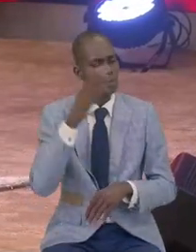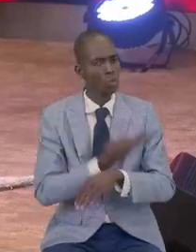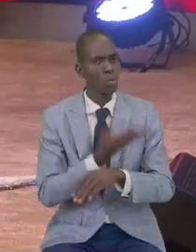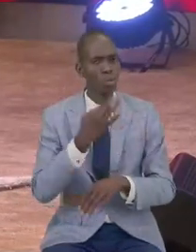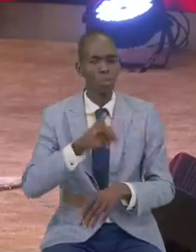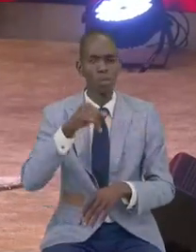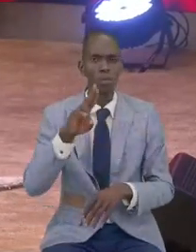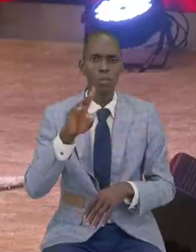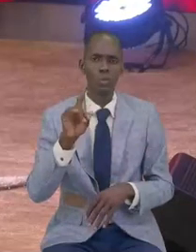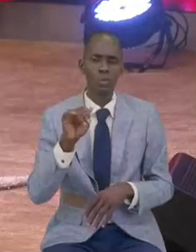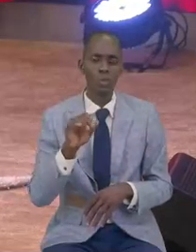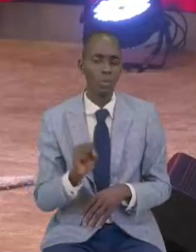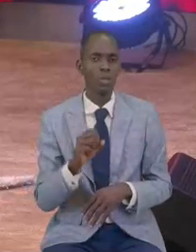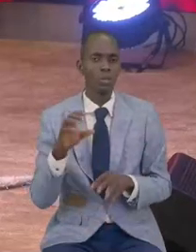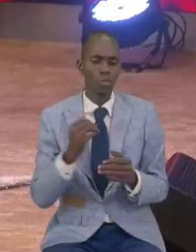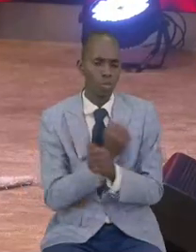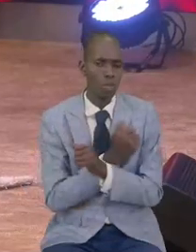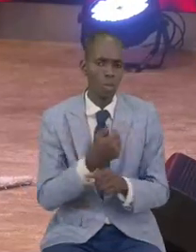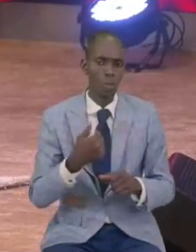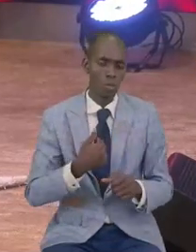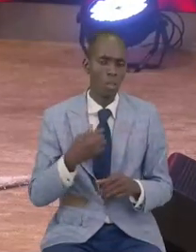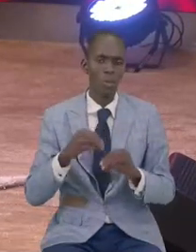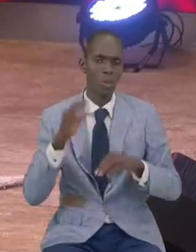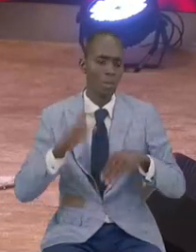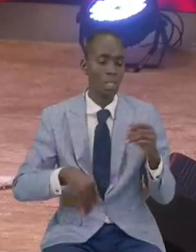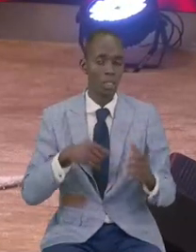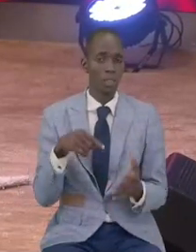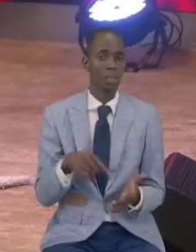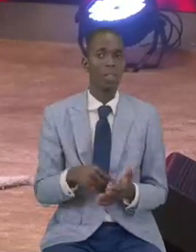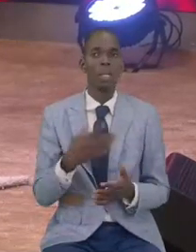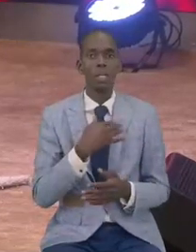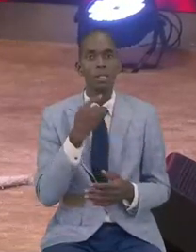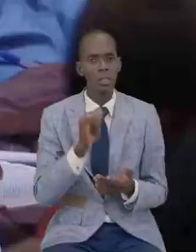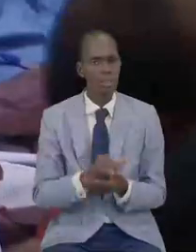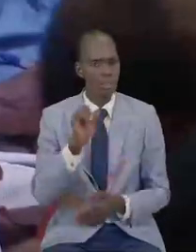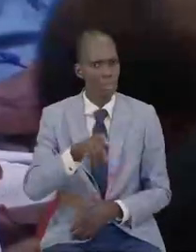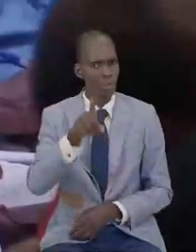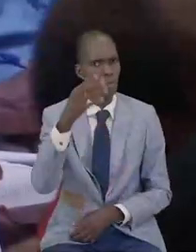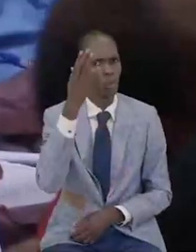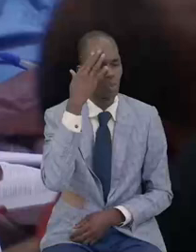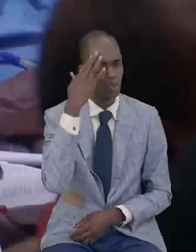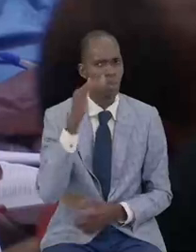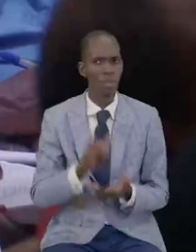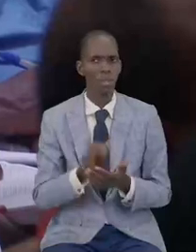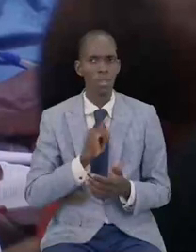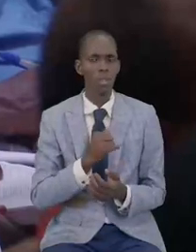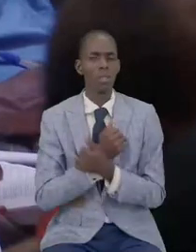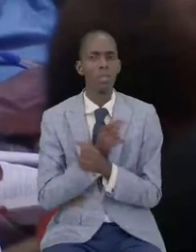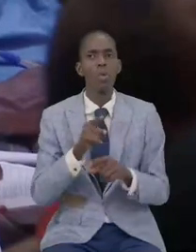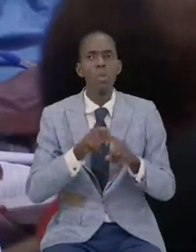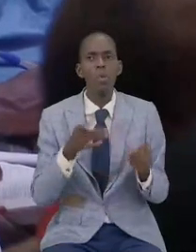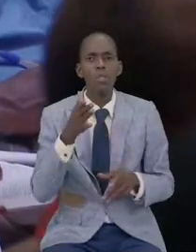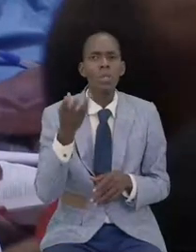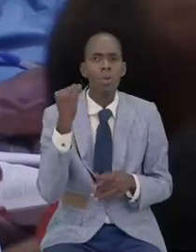ceci, que tu le sais, Seigneur, je t'aime, j'ai la connaissance, tu es le Christ, tu es le Messie, mais il y a quelque chose qui